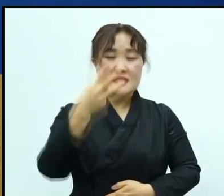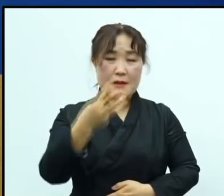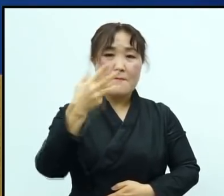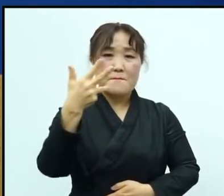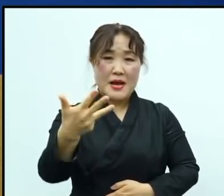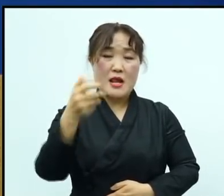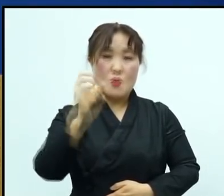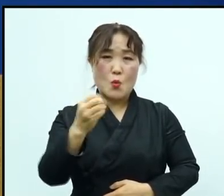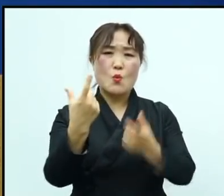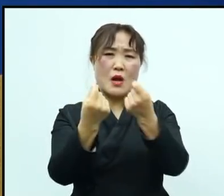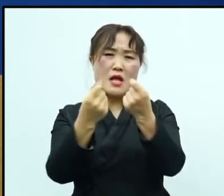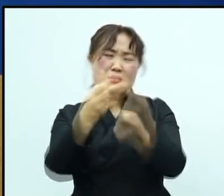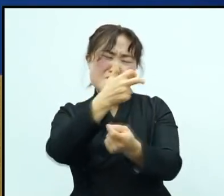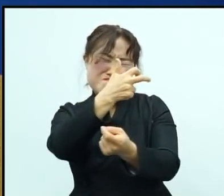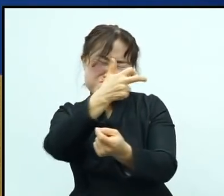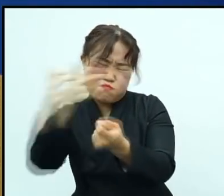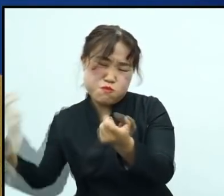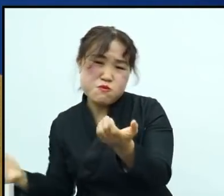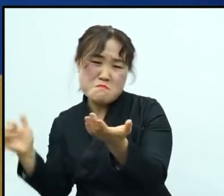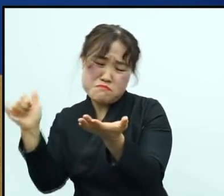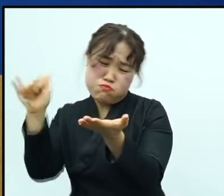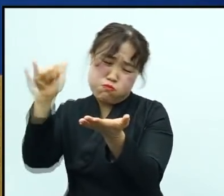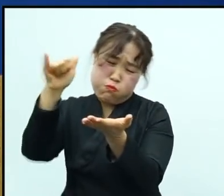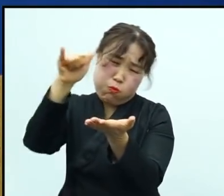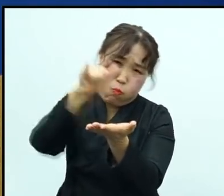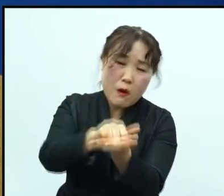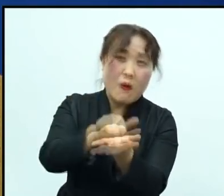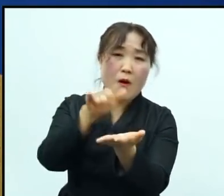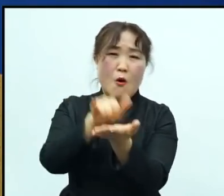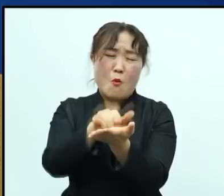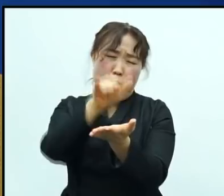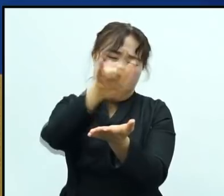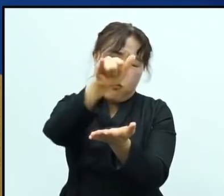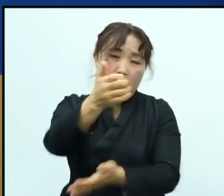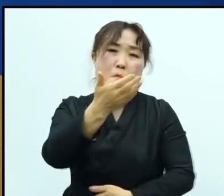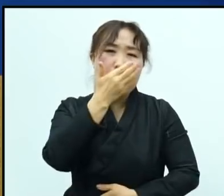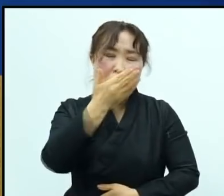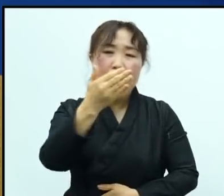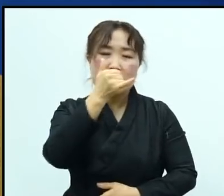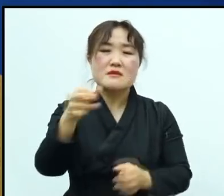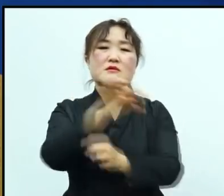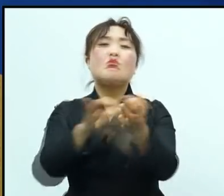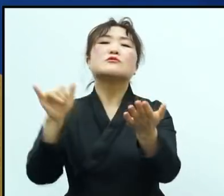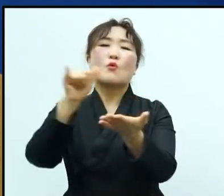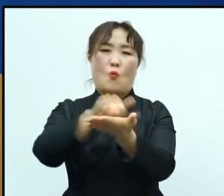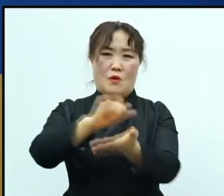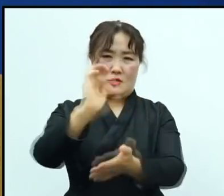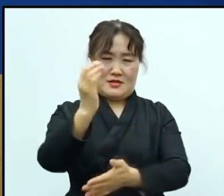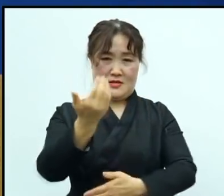A380과 같은 이런 대형 항공기의 이착륙이 가능한 경제공항이어야 합니다.